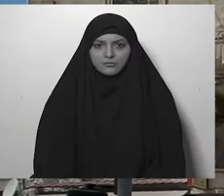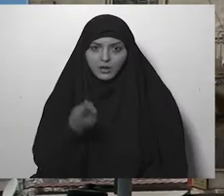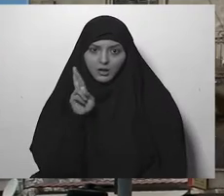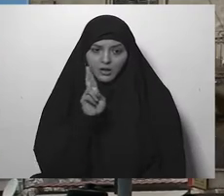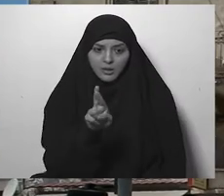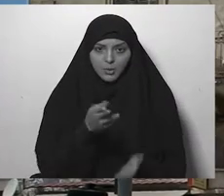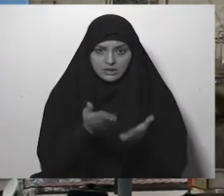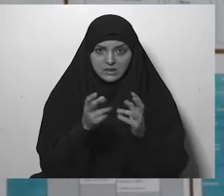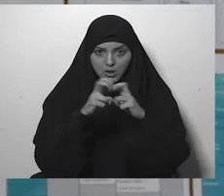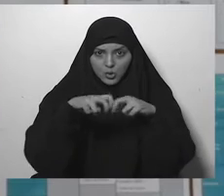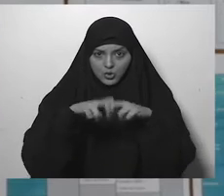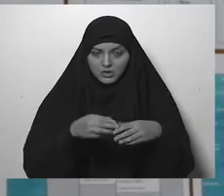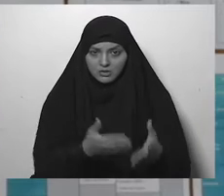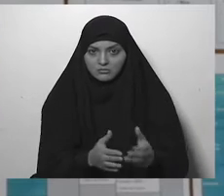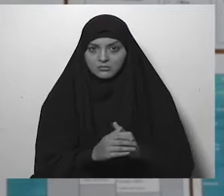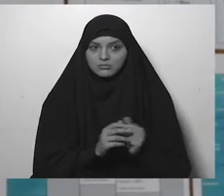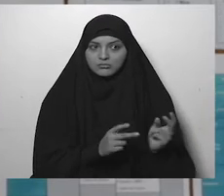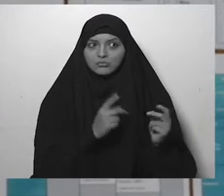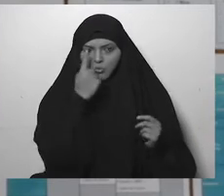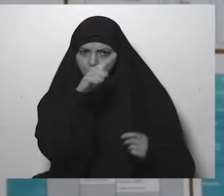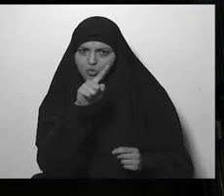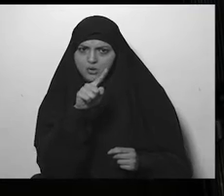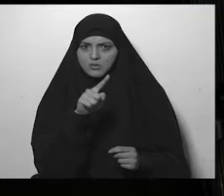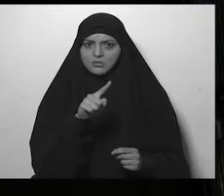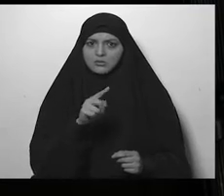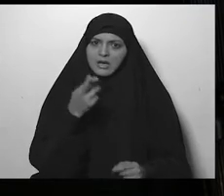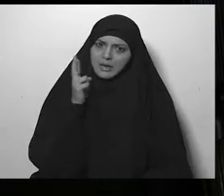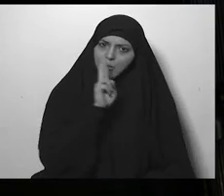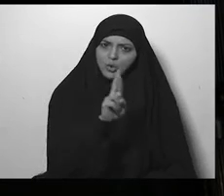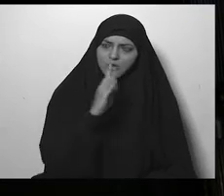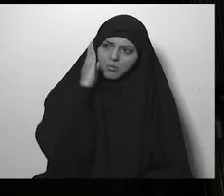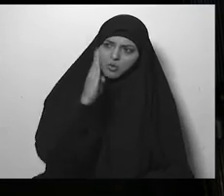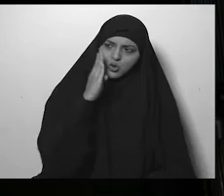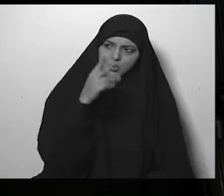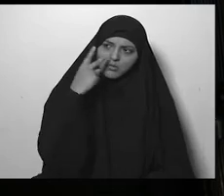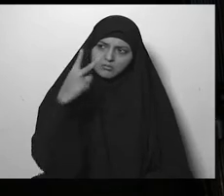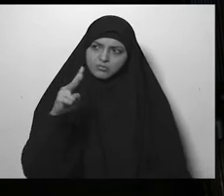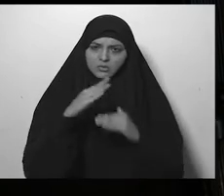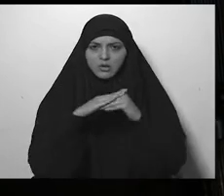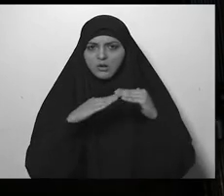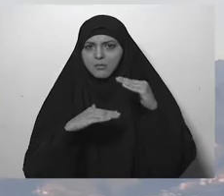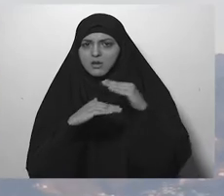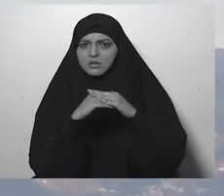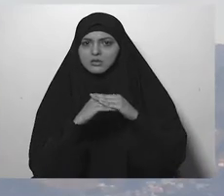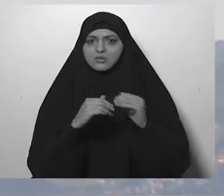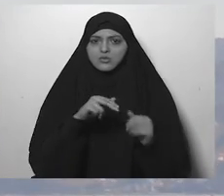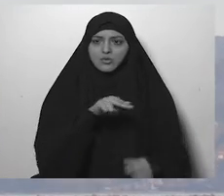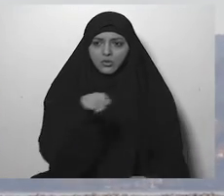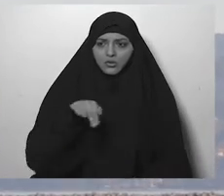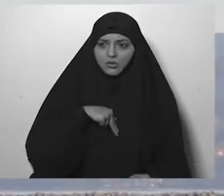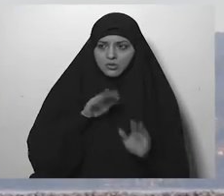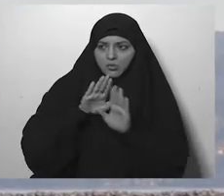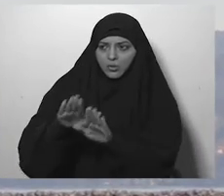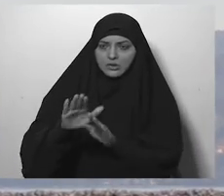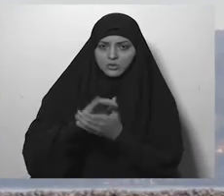Le rapport de cette recherche-là viendra pour répondre aux besoins d'amélioration de notre